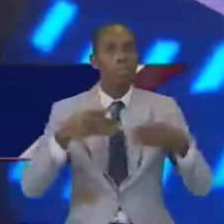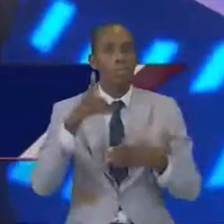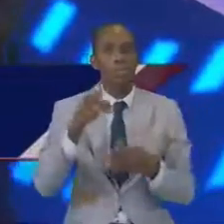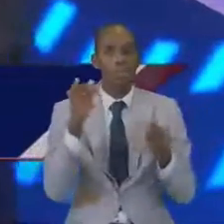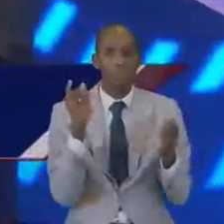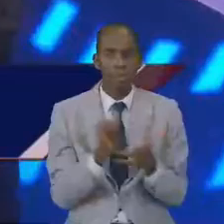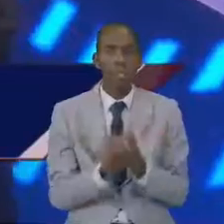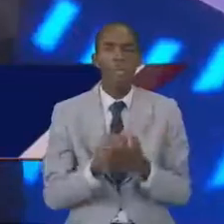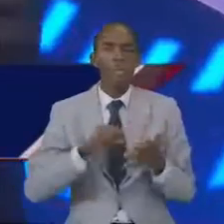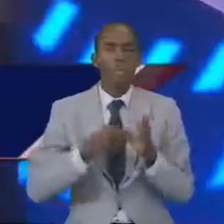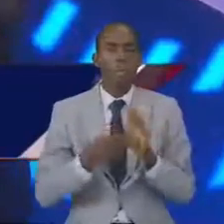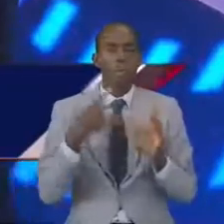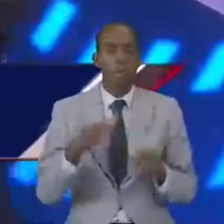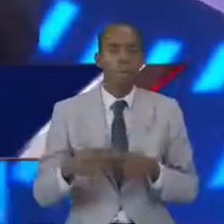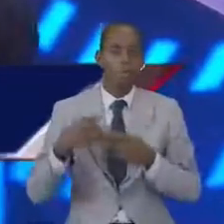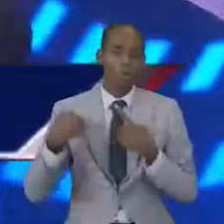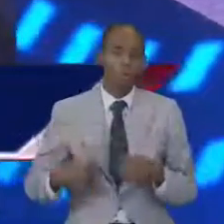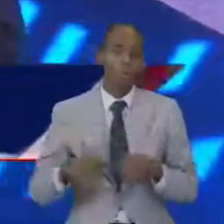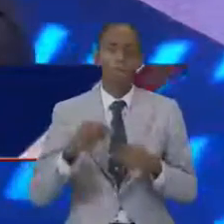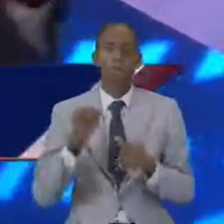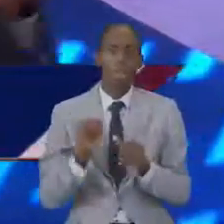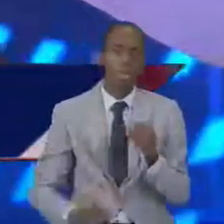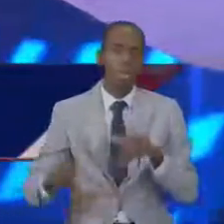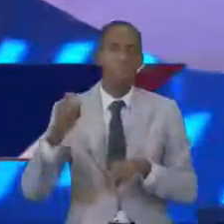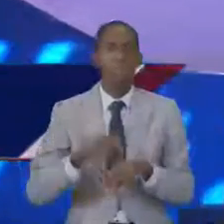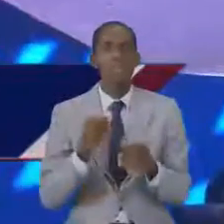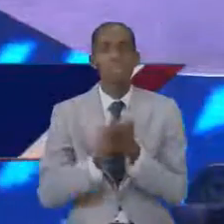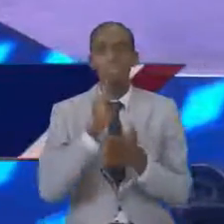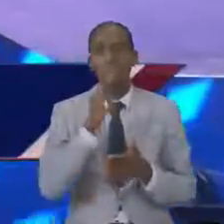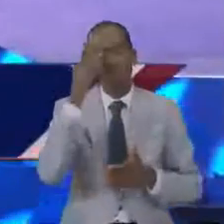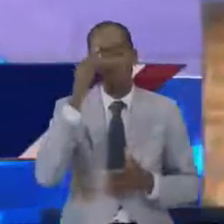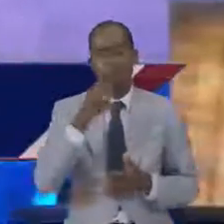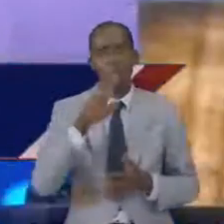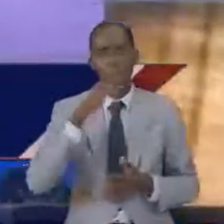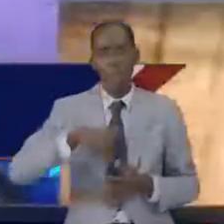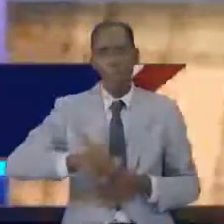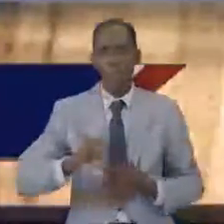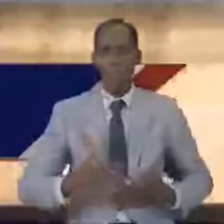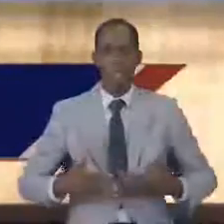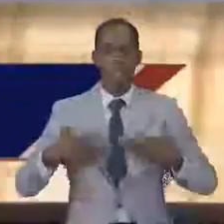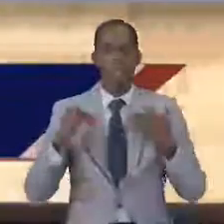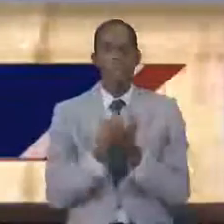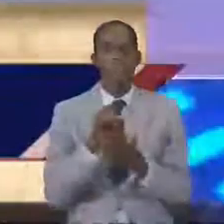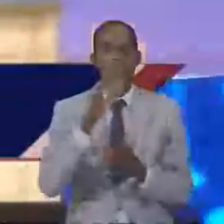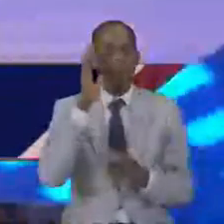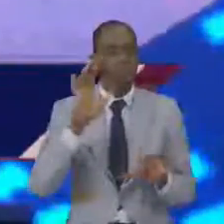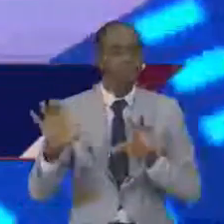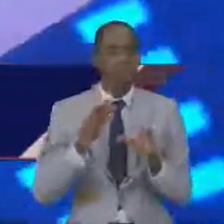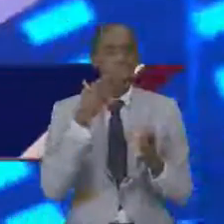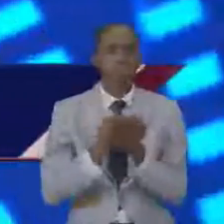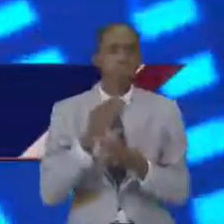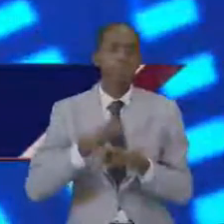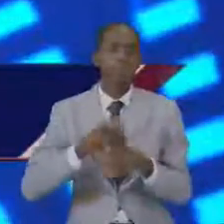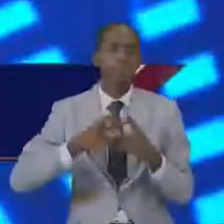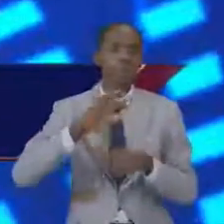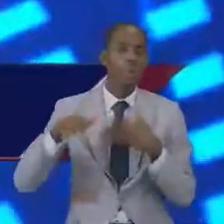cette résolution de cœur chaque jour voici la raison pour laquelle vous êtes encore en vie que nous puissions pratiquer le bien envers tous